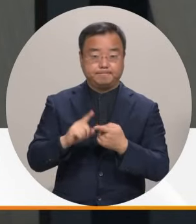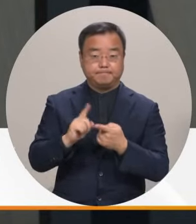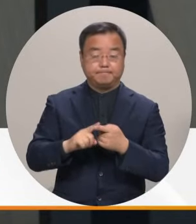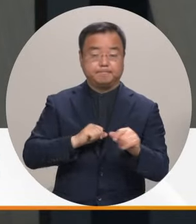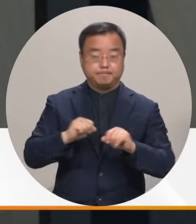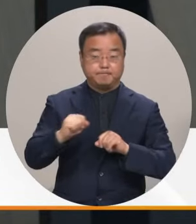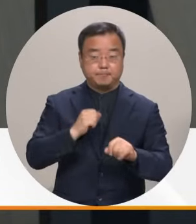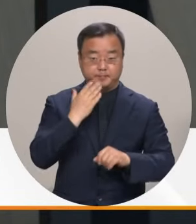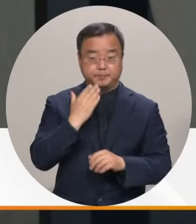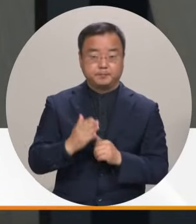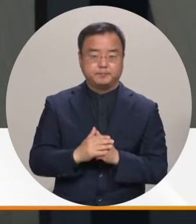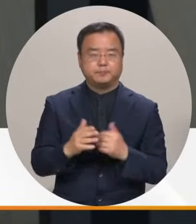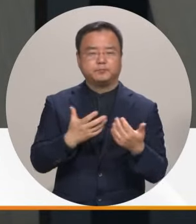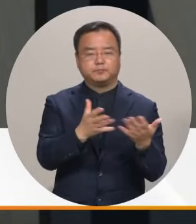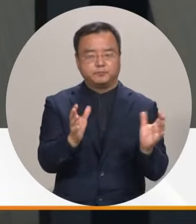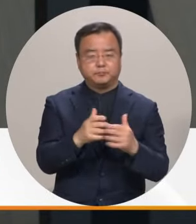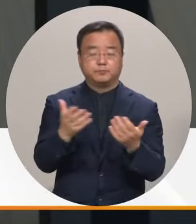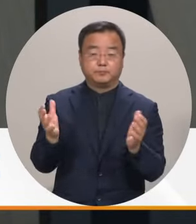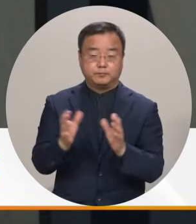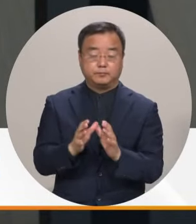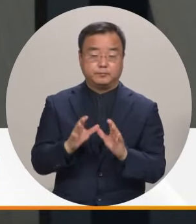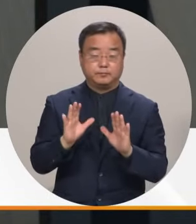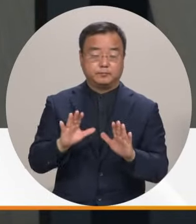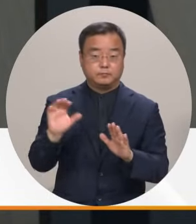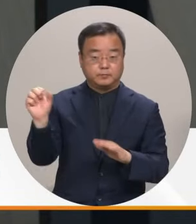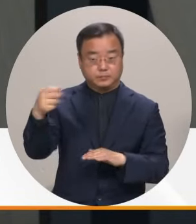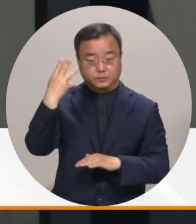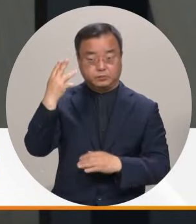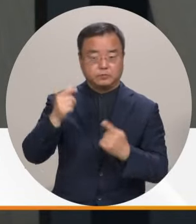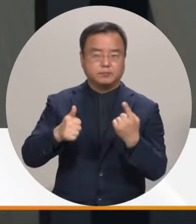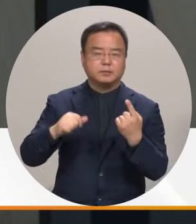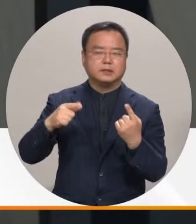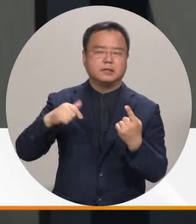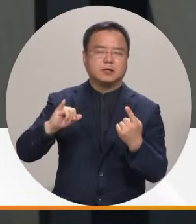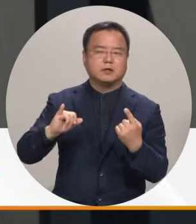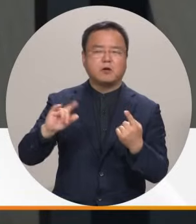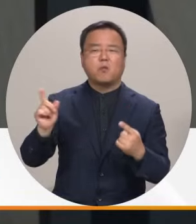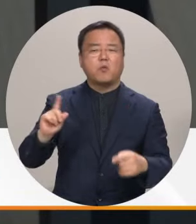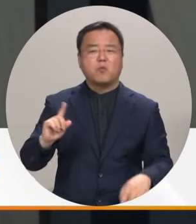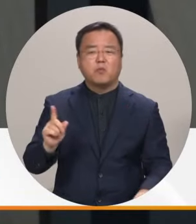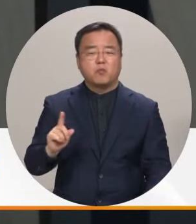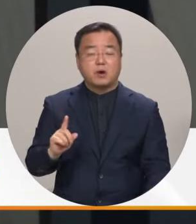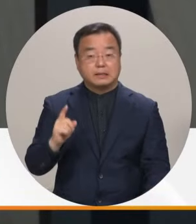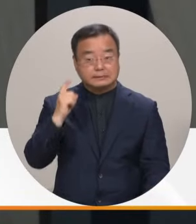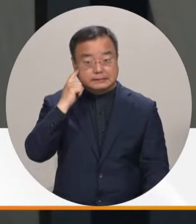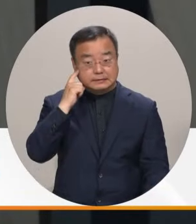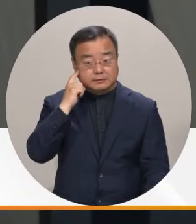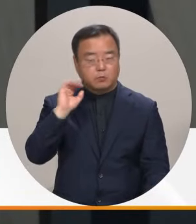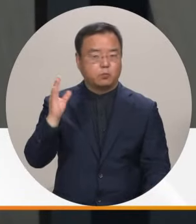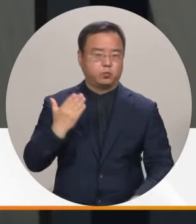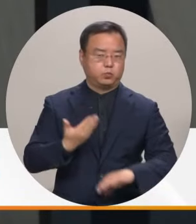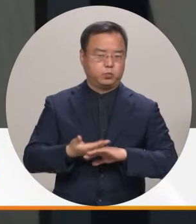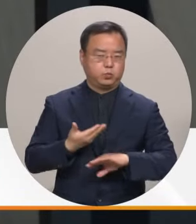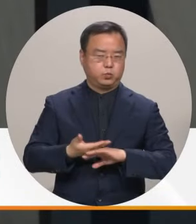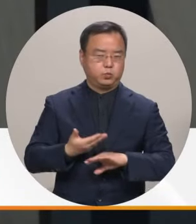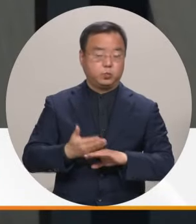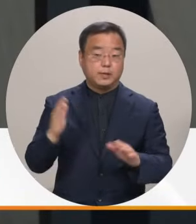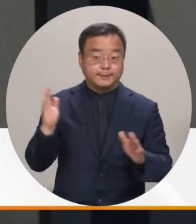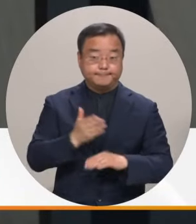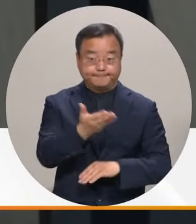있고요 또 동아리 같은 경우도 3학년 1학기 때에 뭘 해라고 할 수도 있겠지만 사실 우리 학생들이 맨